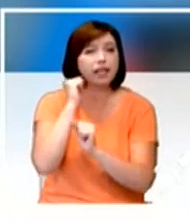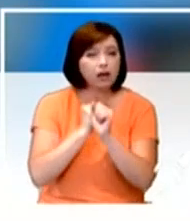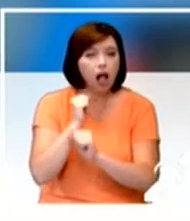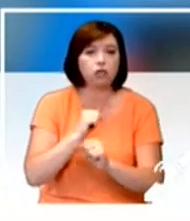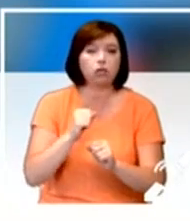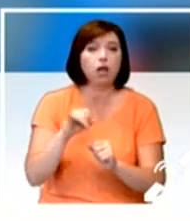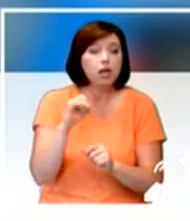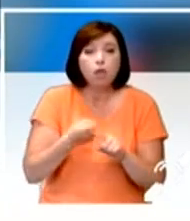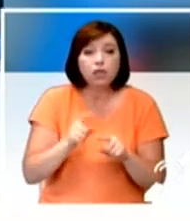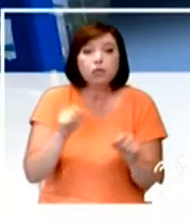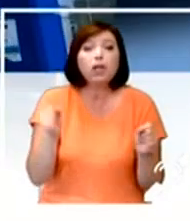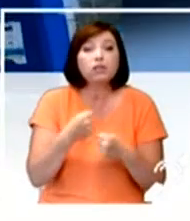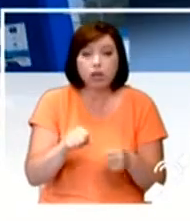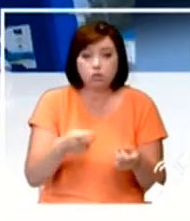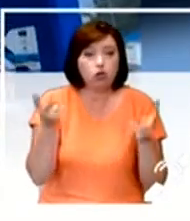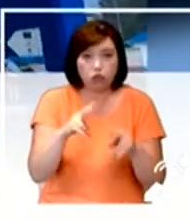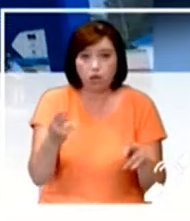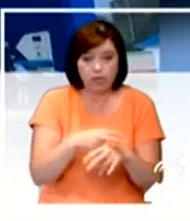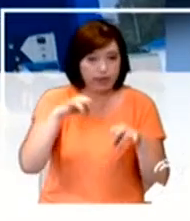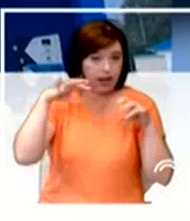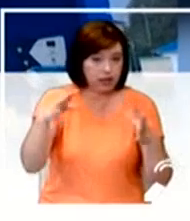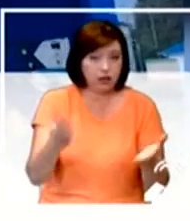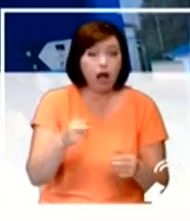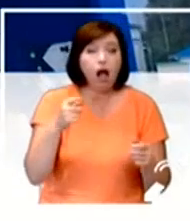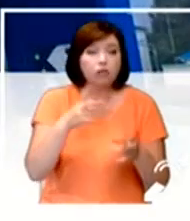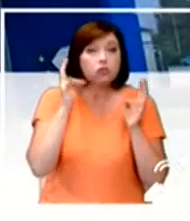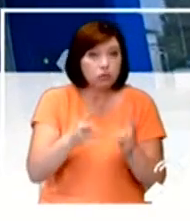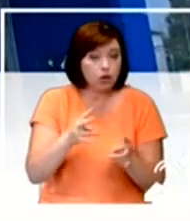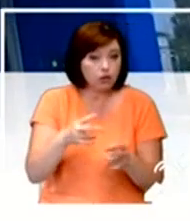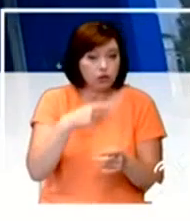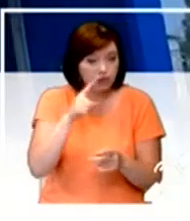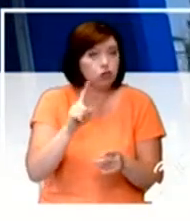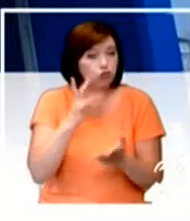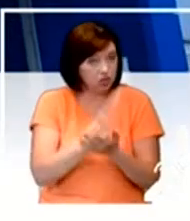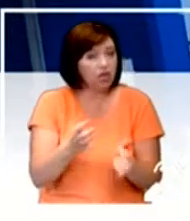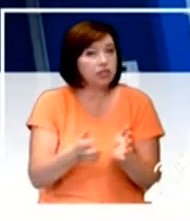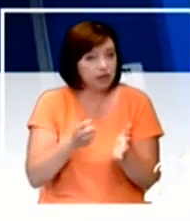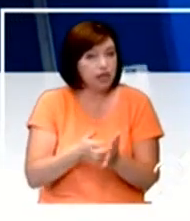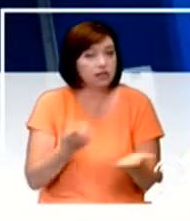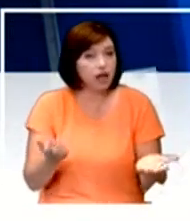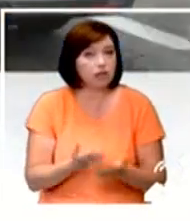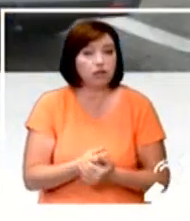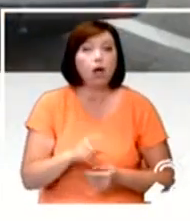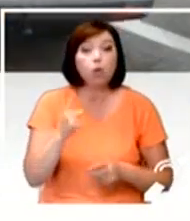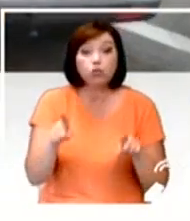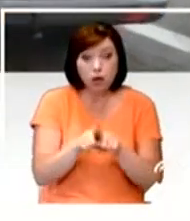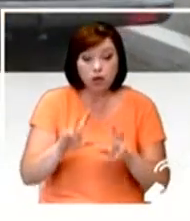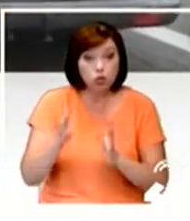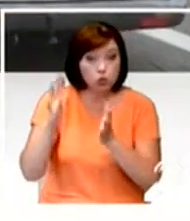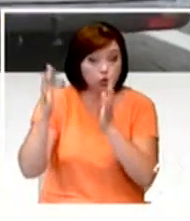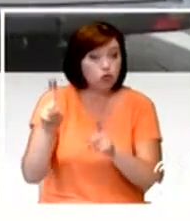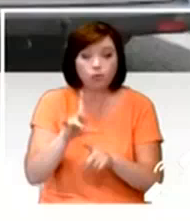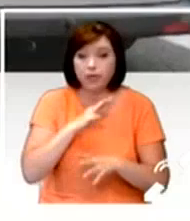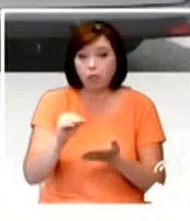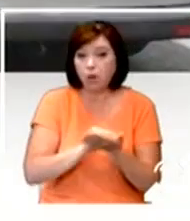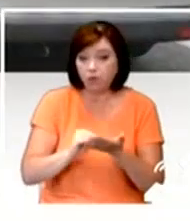de aceea nu e posibil să mai rămână fără curent. Avaria de aseară a arătat însă că mai sunt multe de făcut pentru că astfel de situații să nu